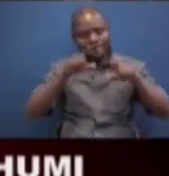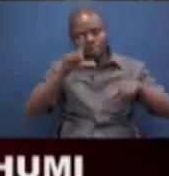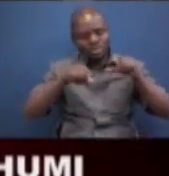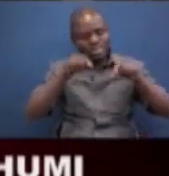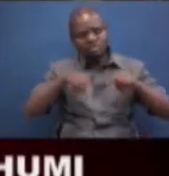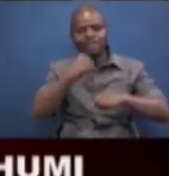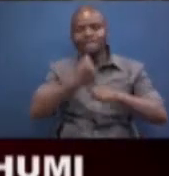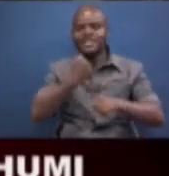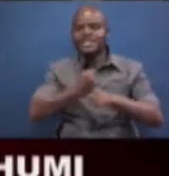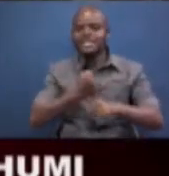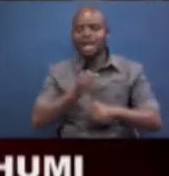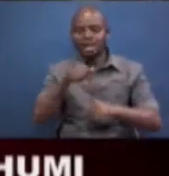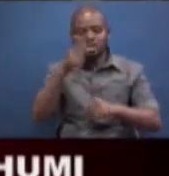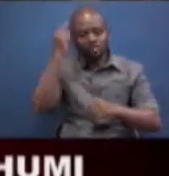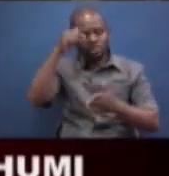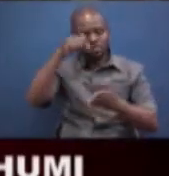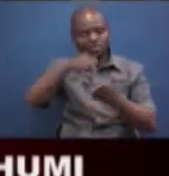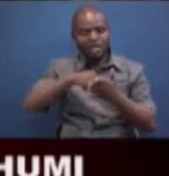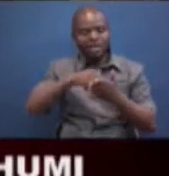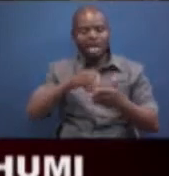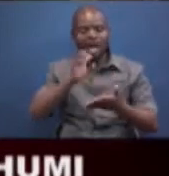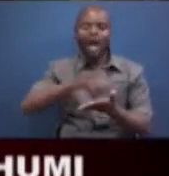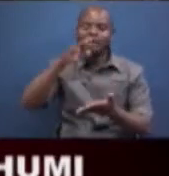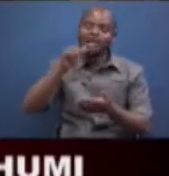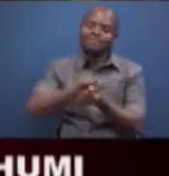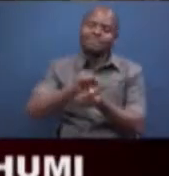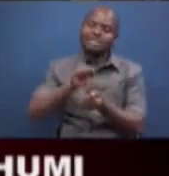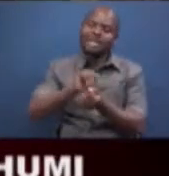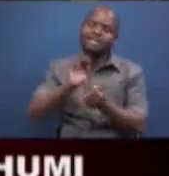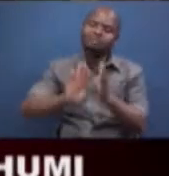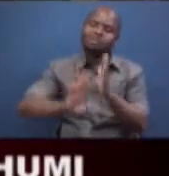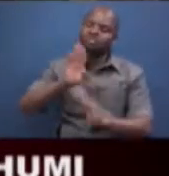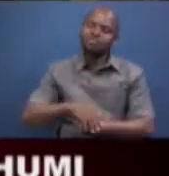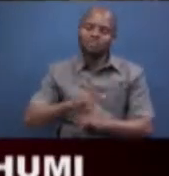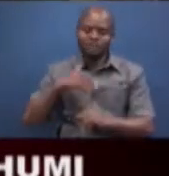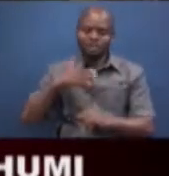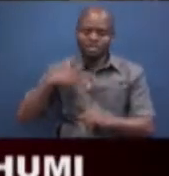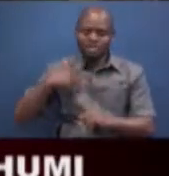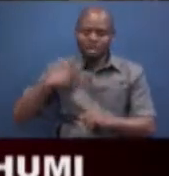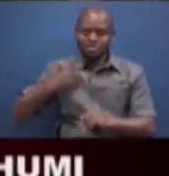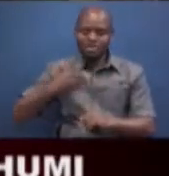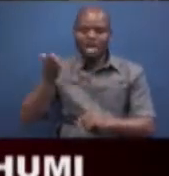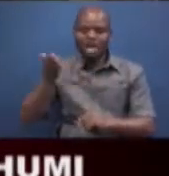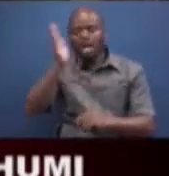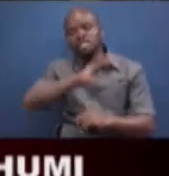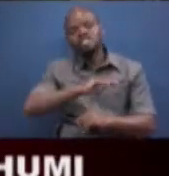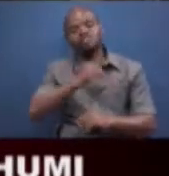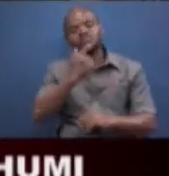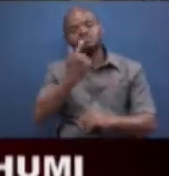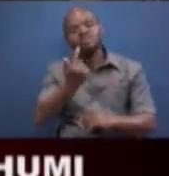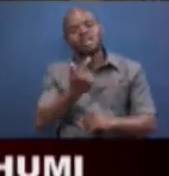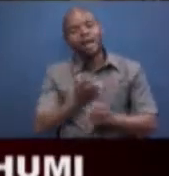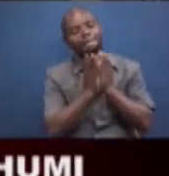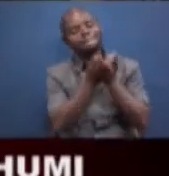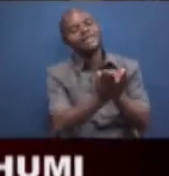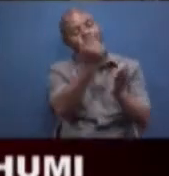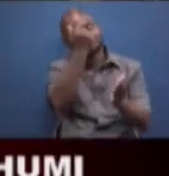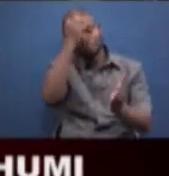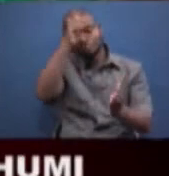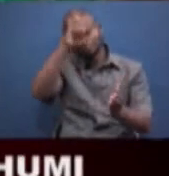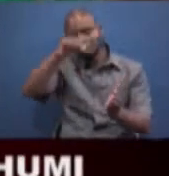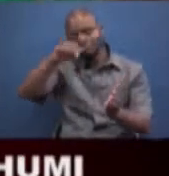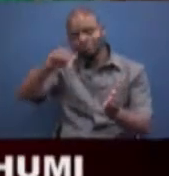Wete, ndio maana gharama za bidhaa hapa ziko juu. Ningependa siku moja meli inayotoka Dubai ije Pemba moja kwa